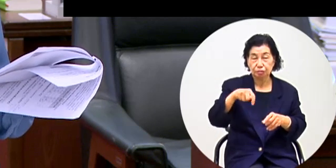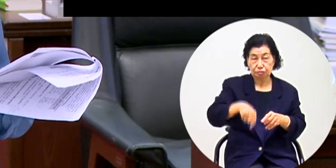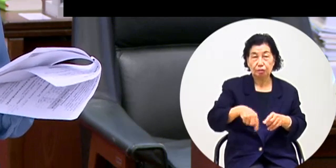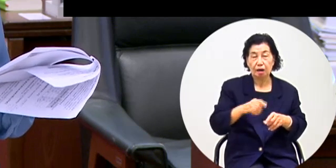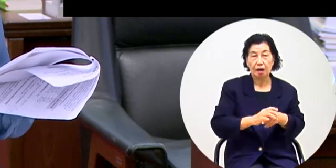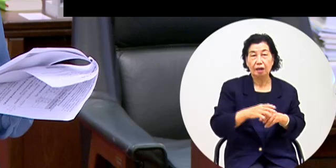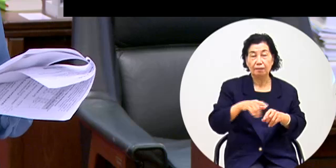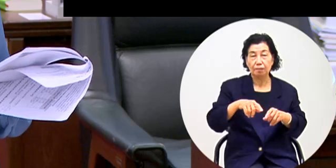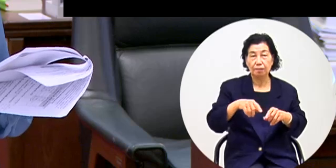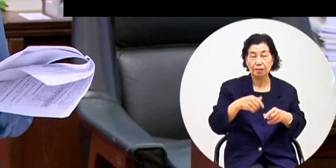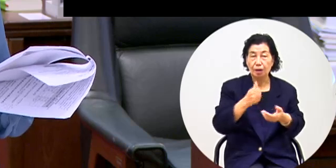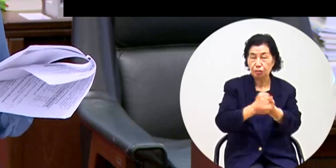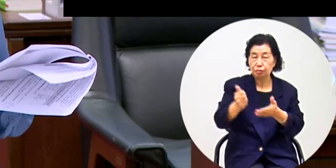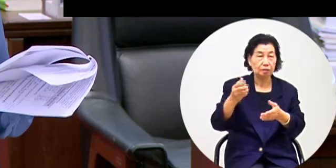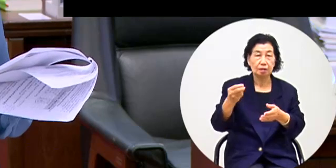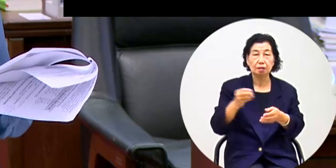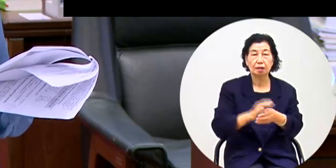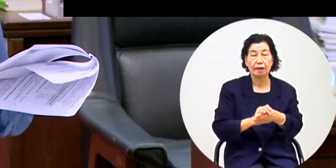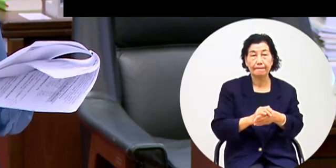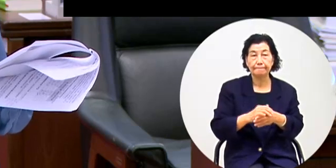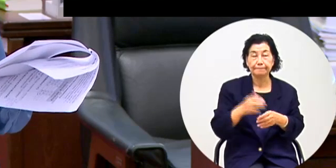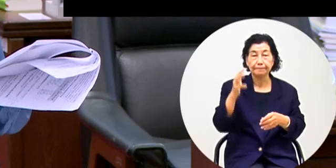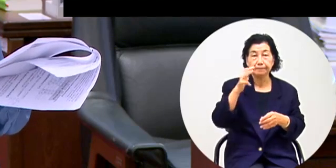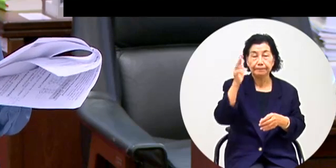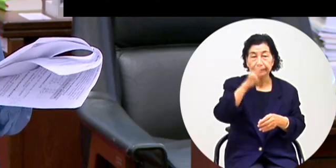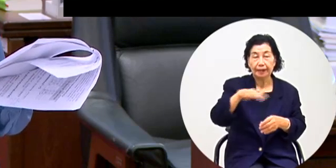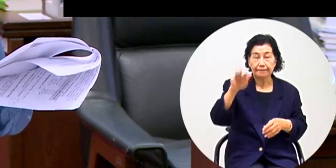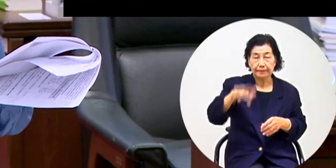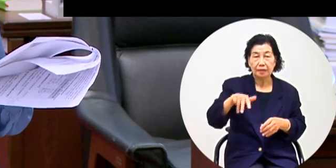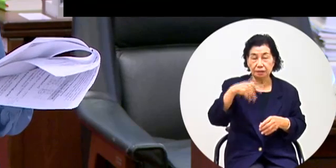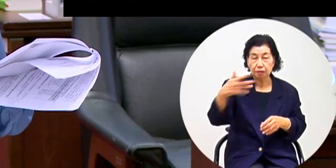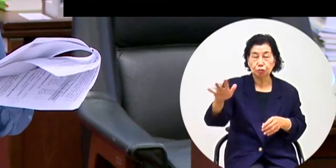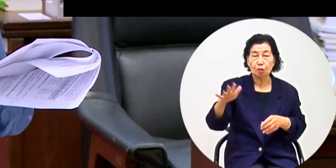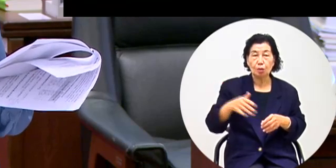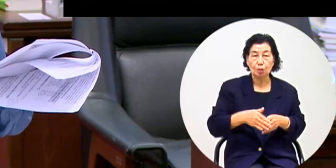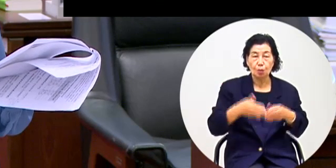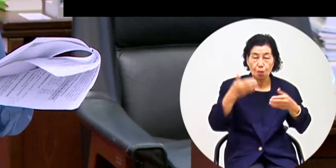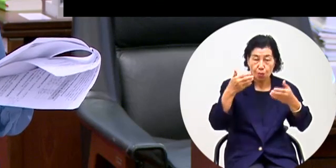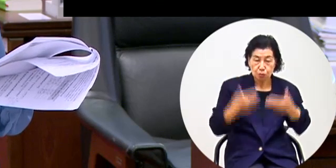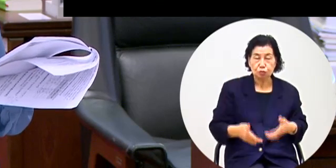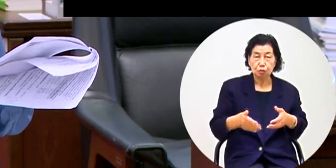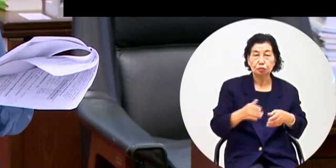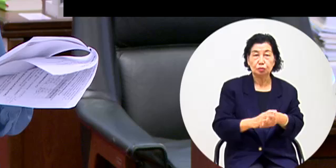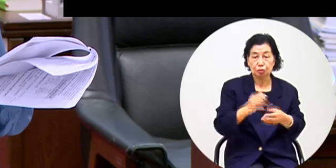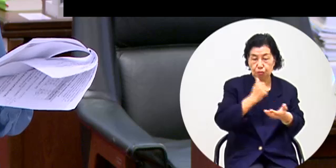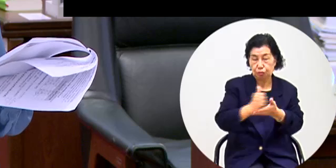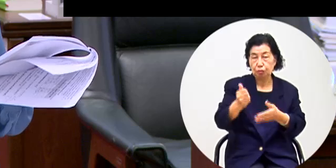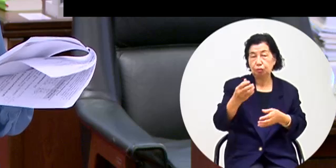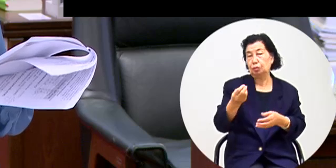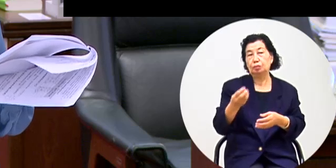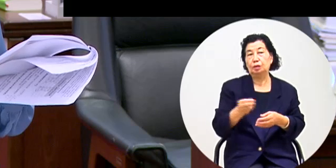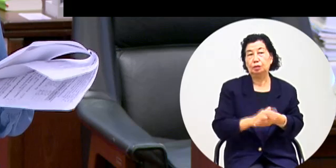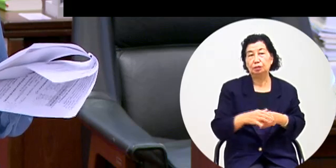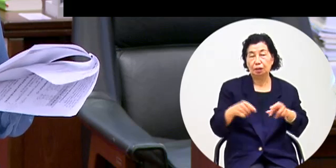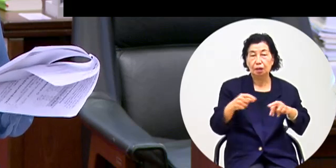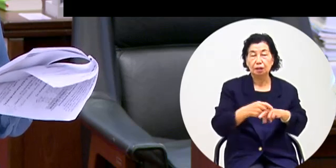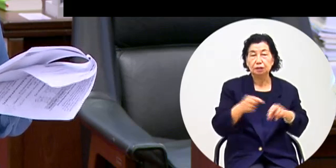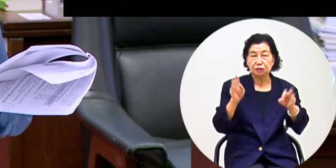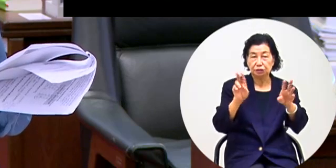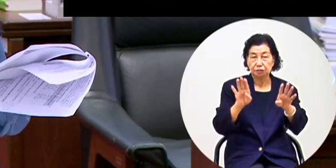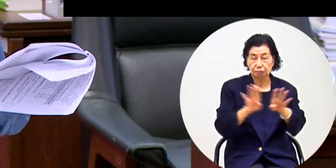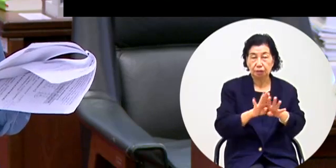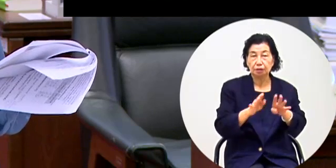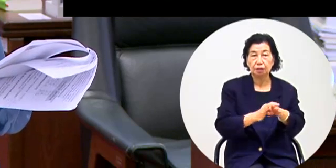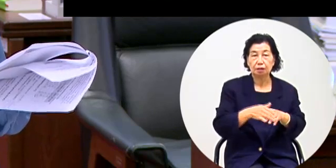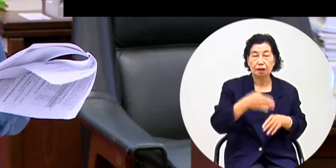8910公吨，结果连一公吨都没运回去。金门这个马卡差不多的，然后澎湖也是很少，2万多公吨只运